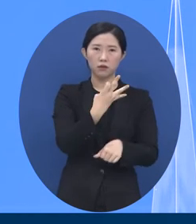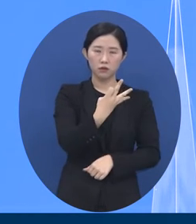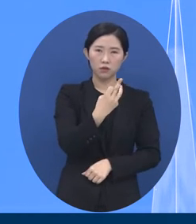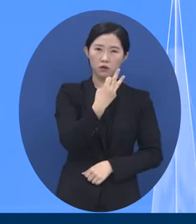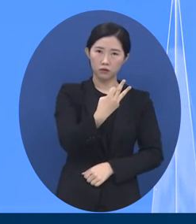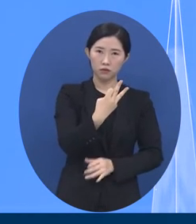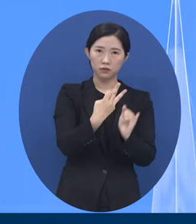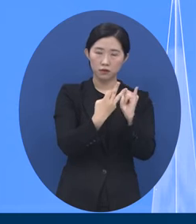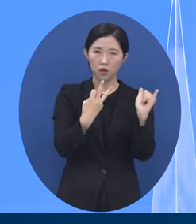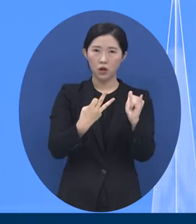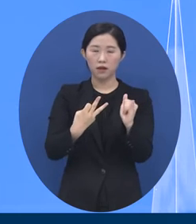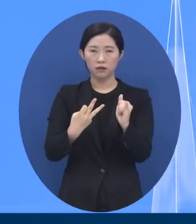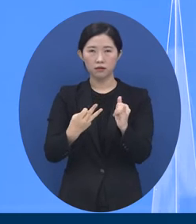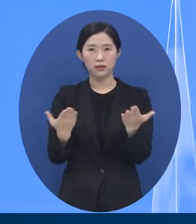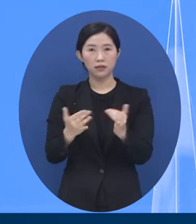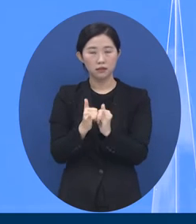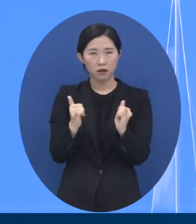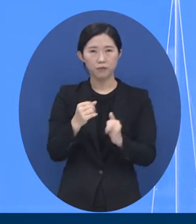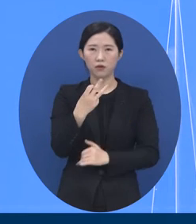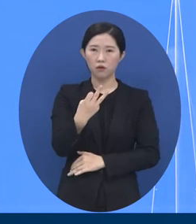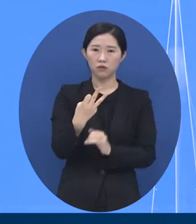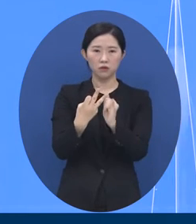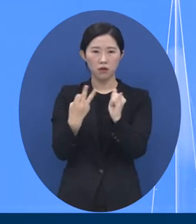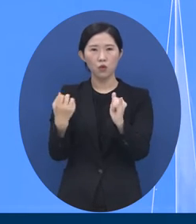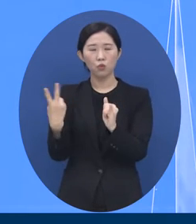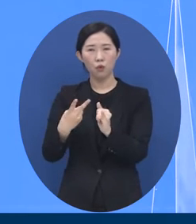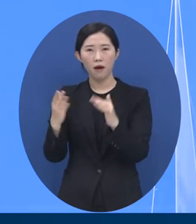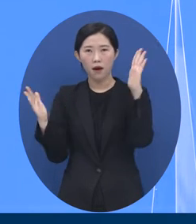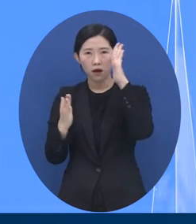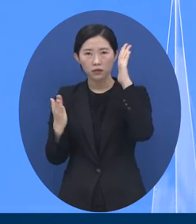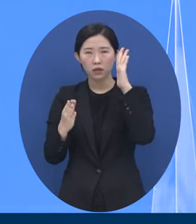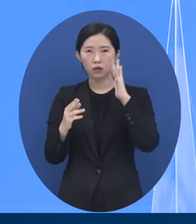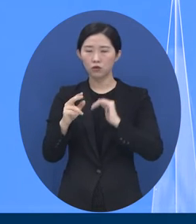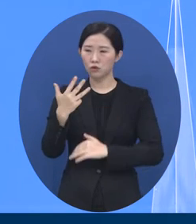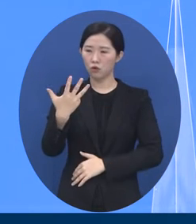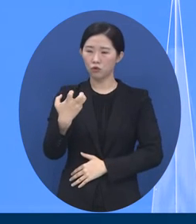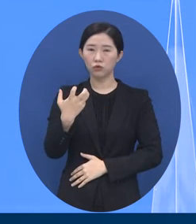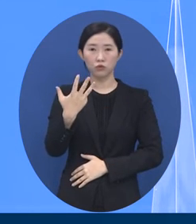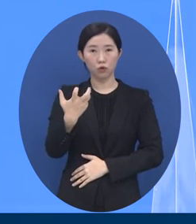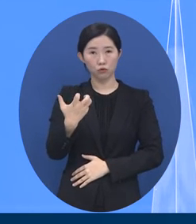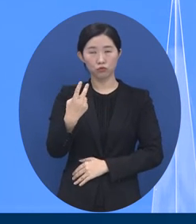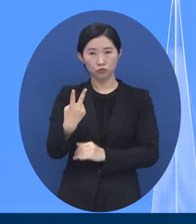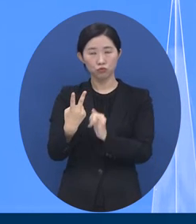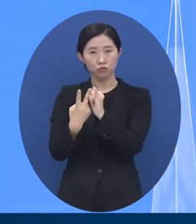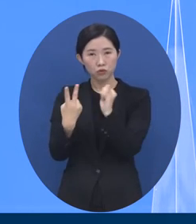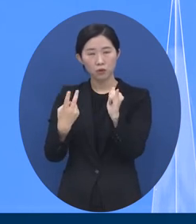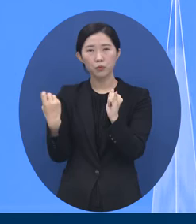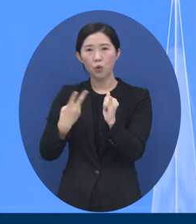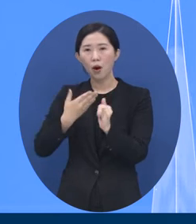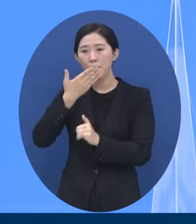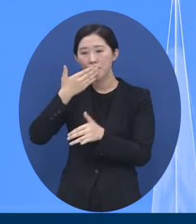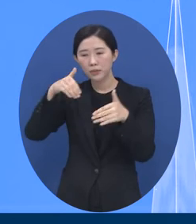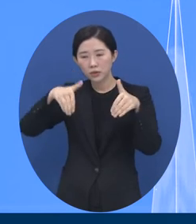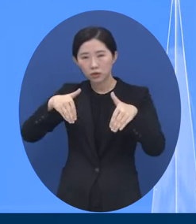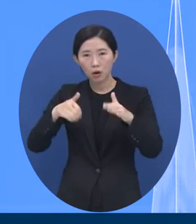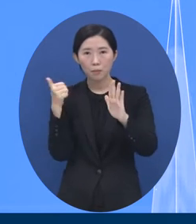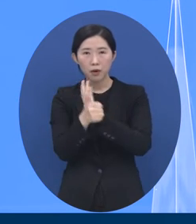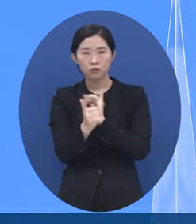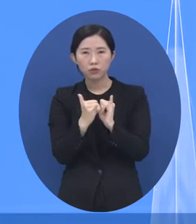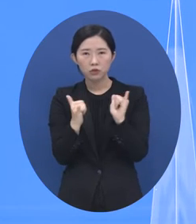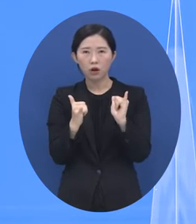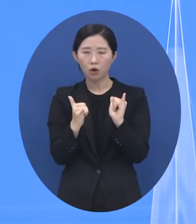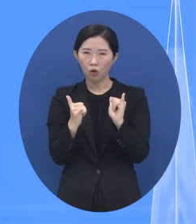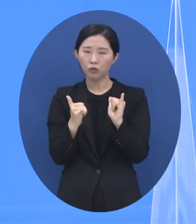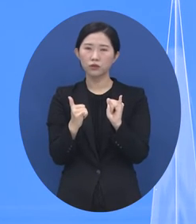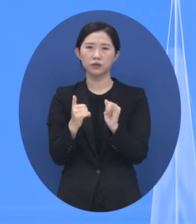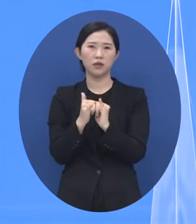교직원 6명, 원생 82명, 가족 45명, 음식점 방문자 10명입니다.